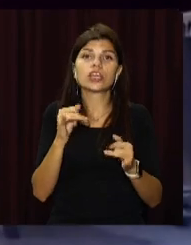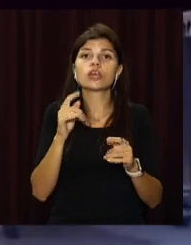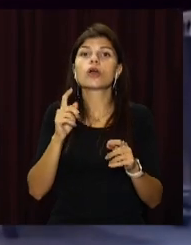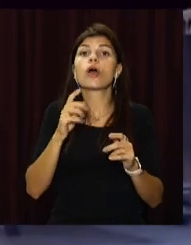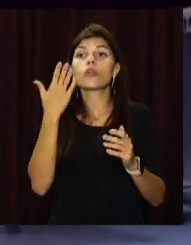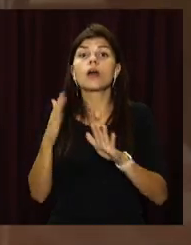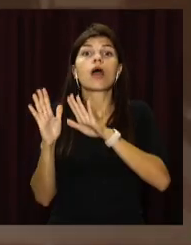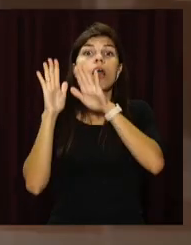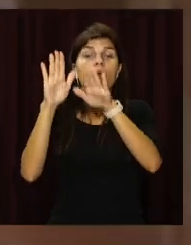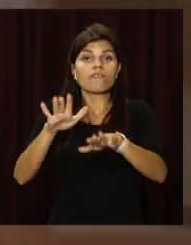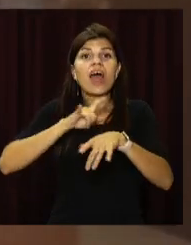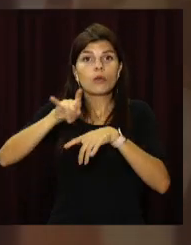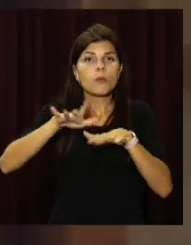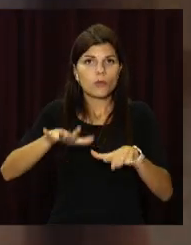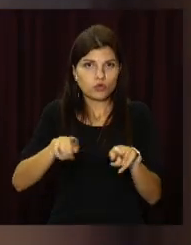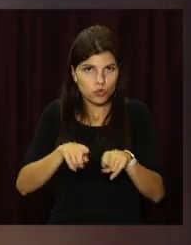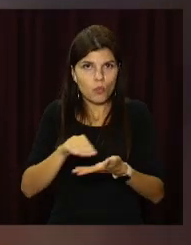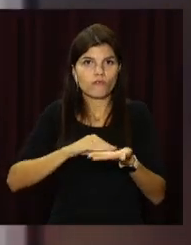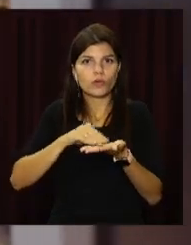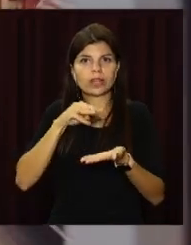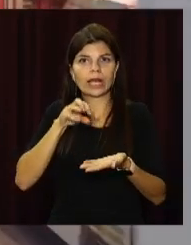після приземлення в аеропорту.